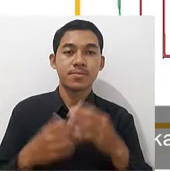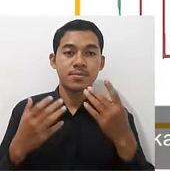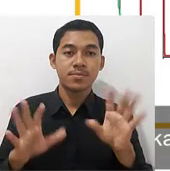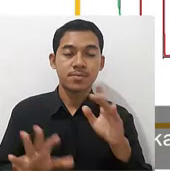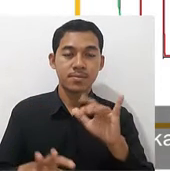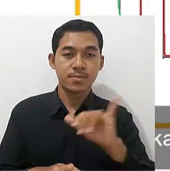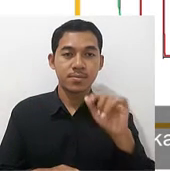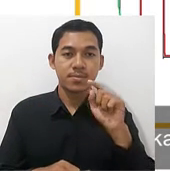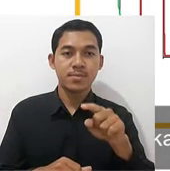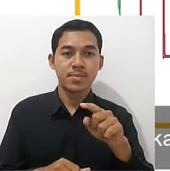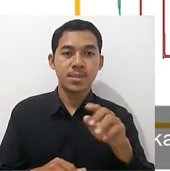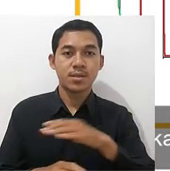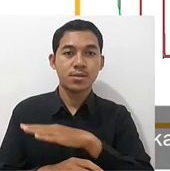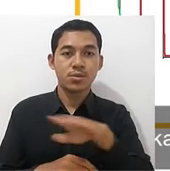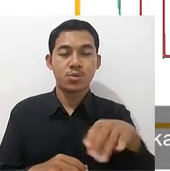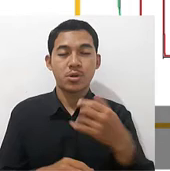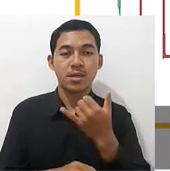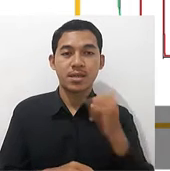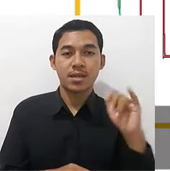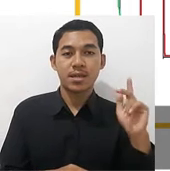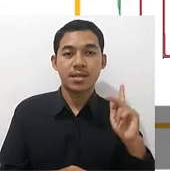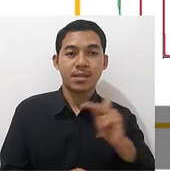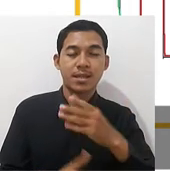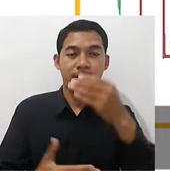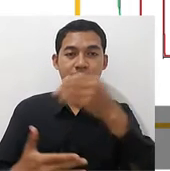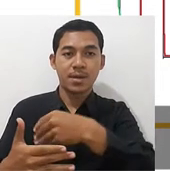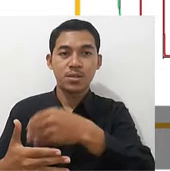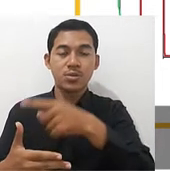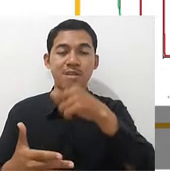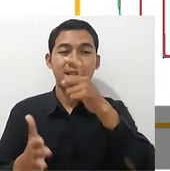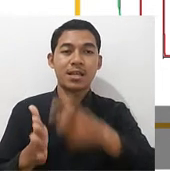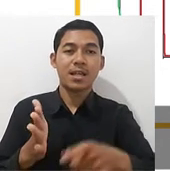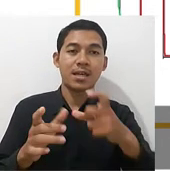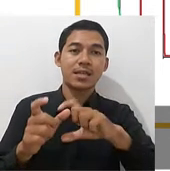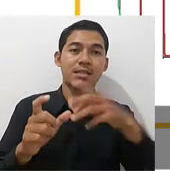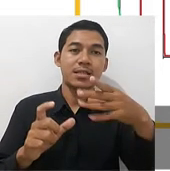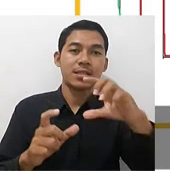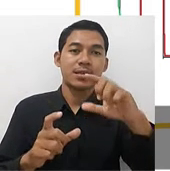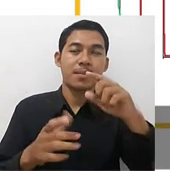gini, ini kan semua yang kita masukin kan merupakan nilai selektorannya,